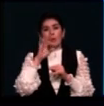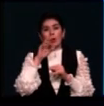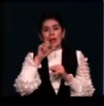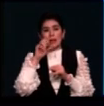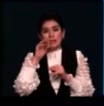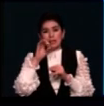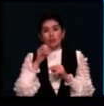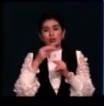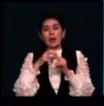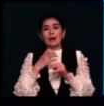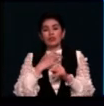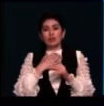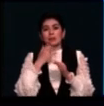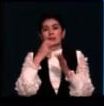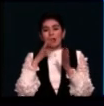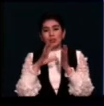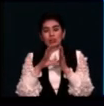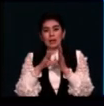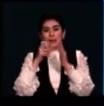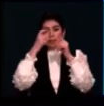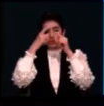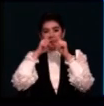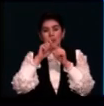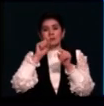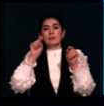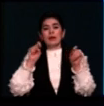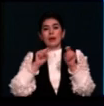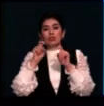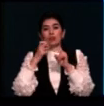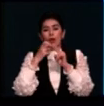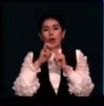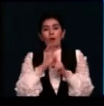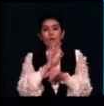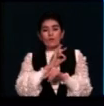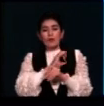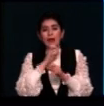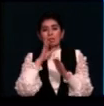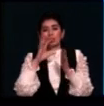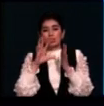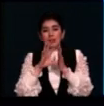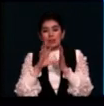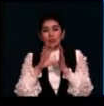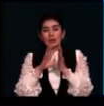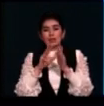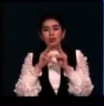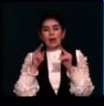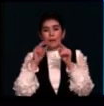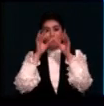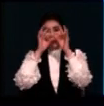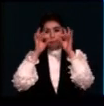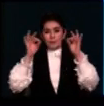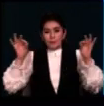Полиэтилен асосан электротехникада ва радиотехникада фойдаланылады. Электротехникада кабелланы